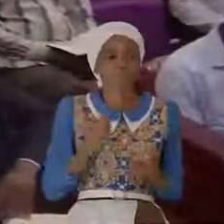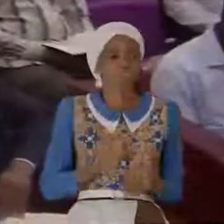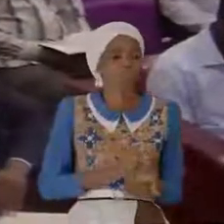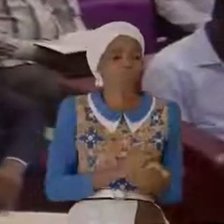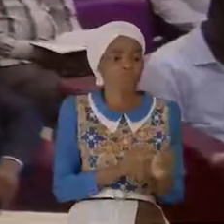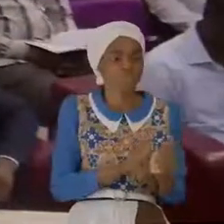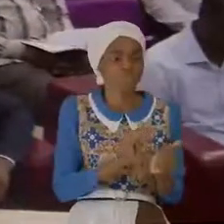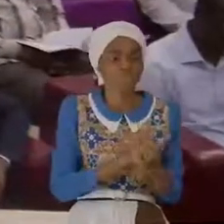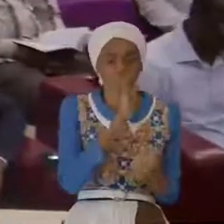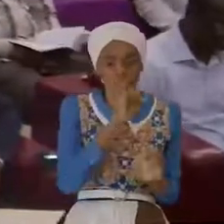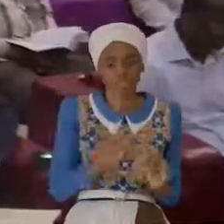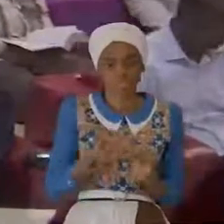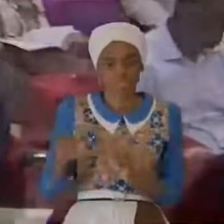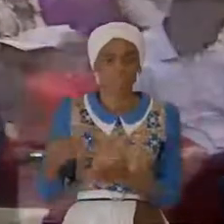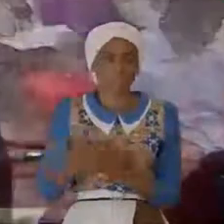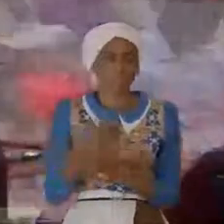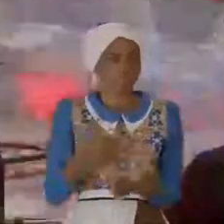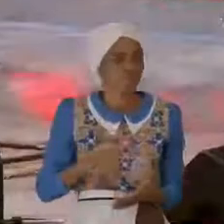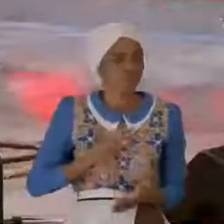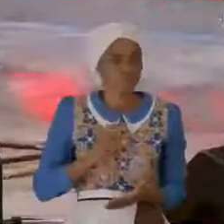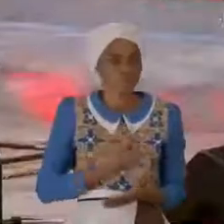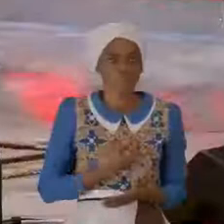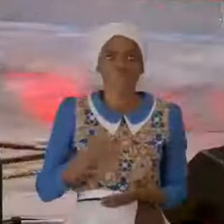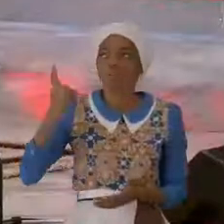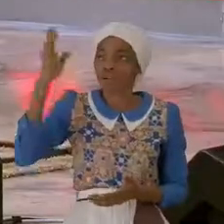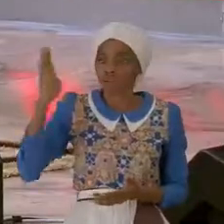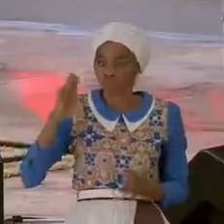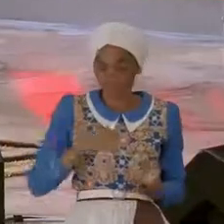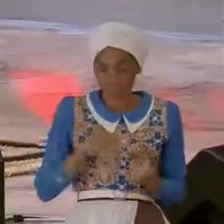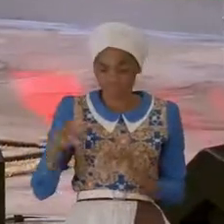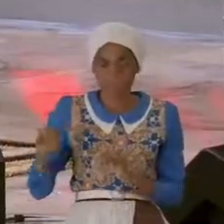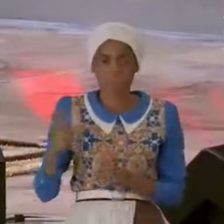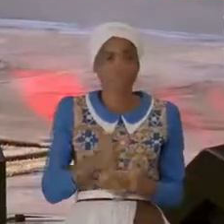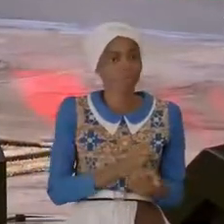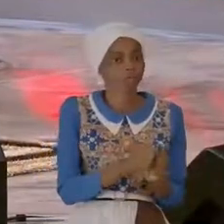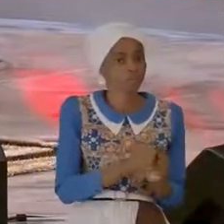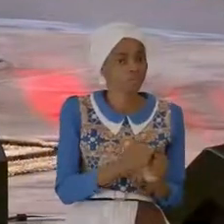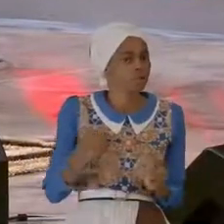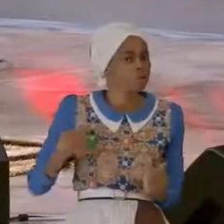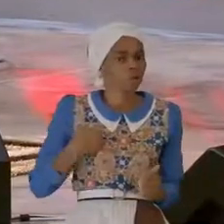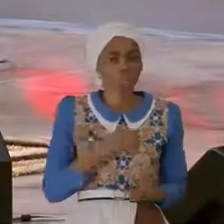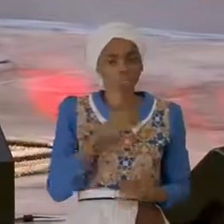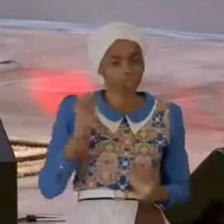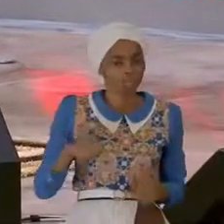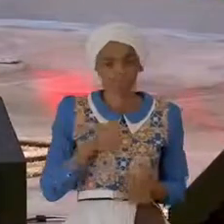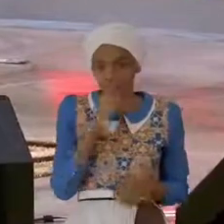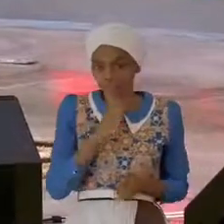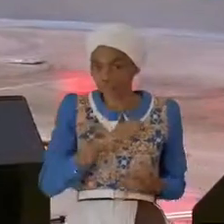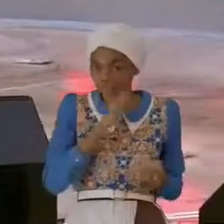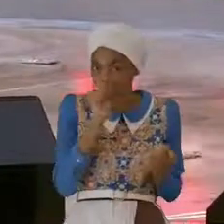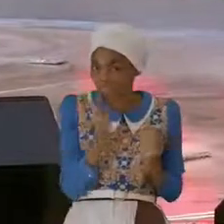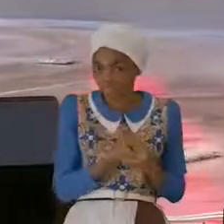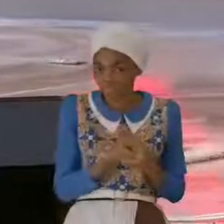est ouverte. Lui, il a mis la course, il a mis la carrière devant nous. On ne peut pas